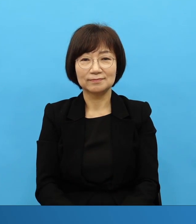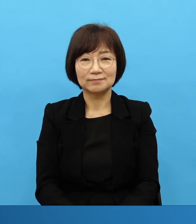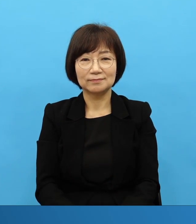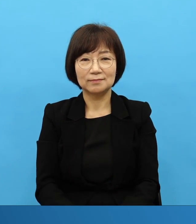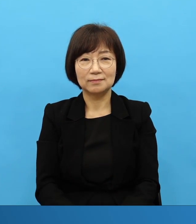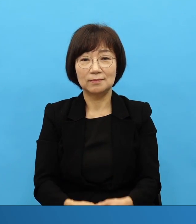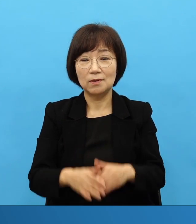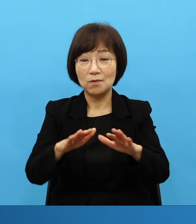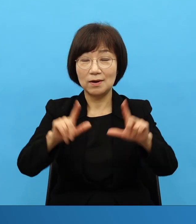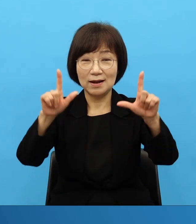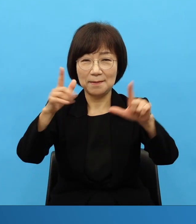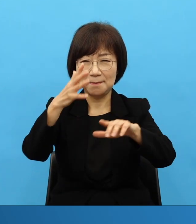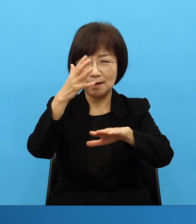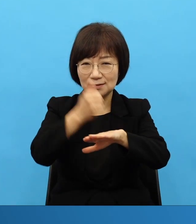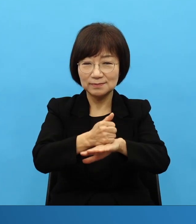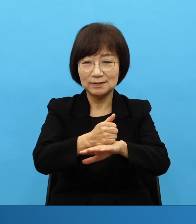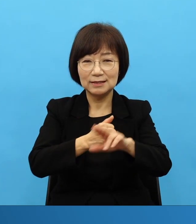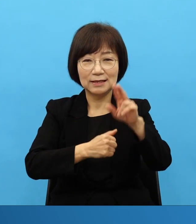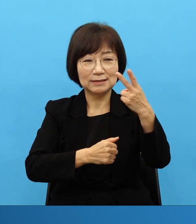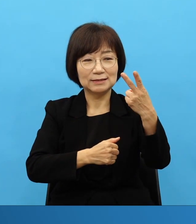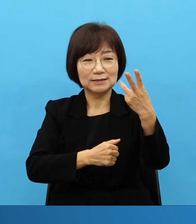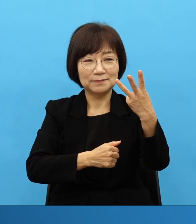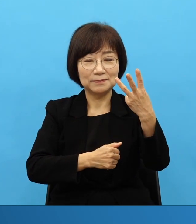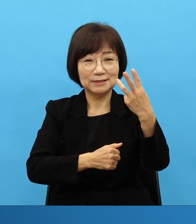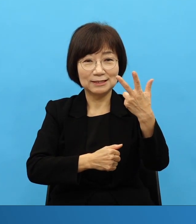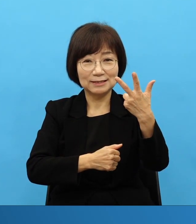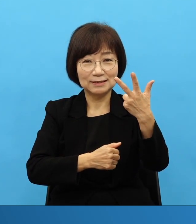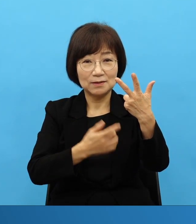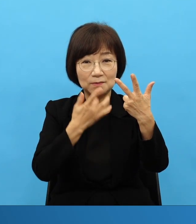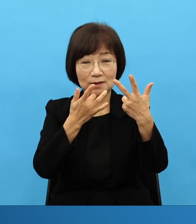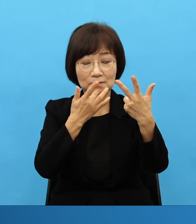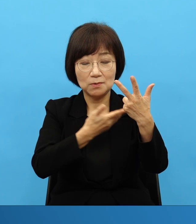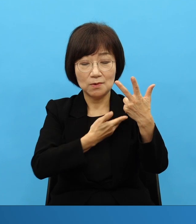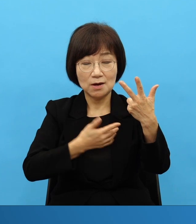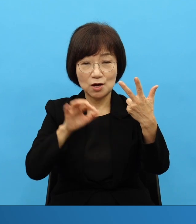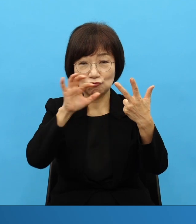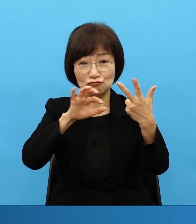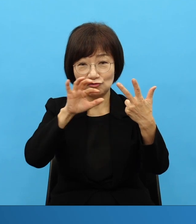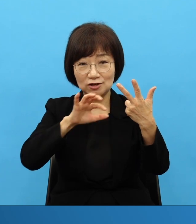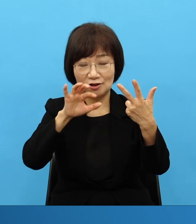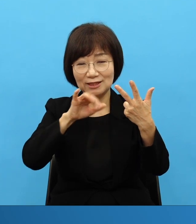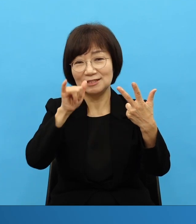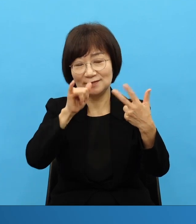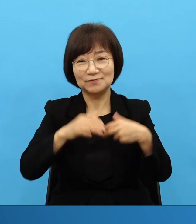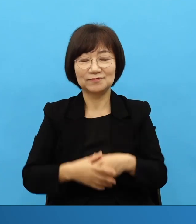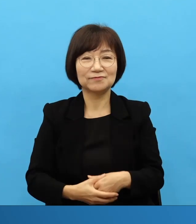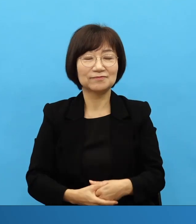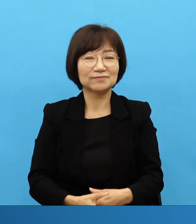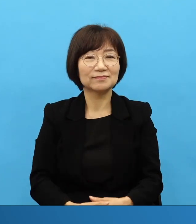올해 마지막 237 화요제자 훈련이 오는 27일 덕평 RUTC에서 열립니다.